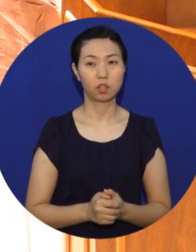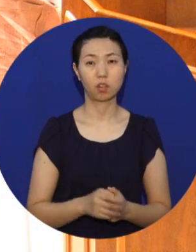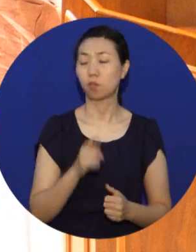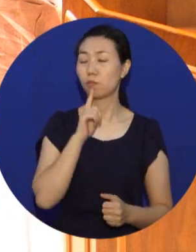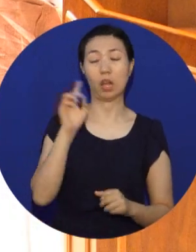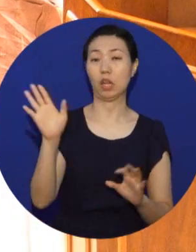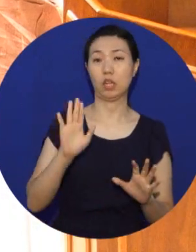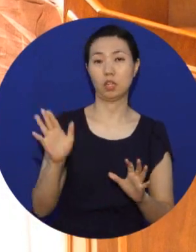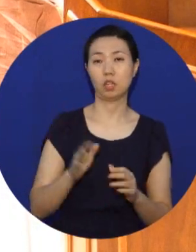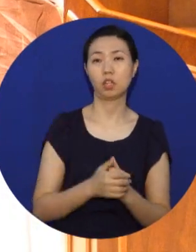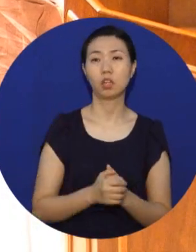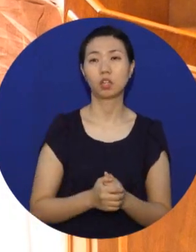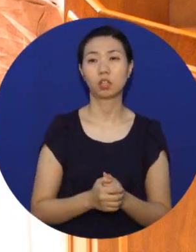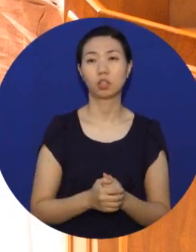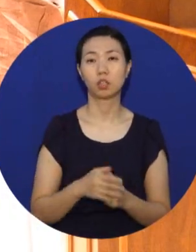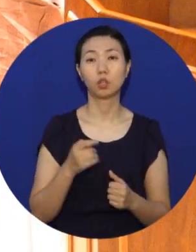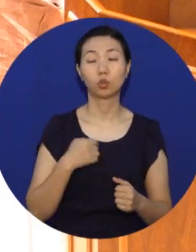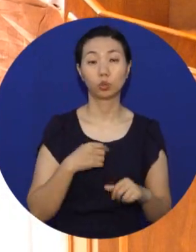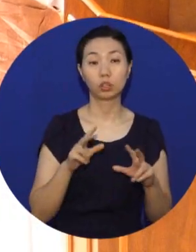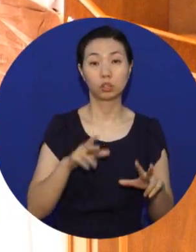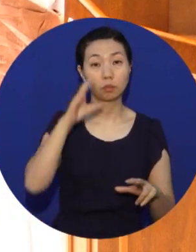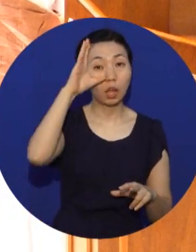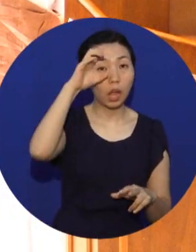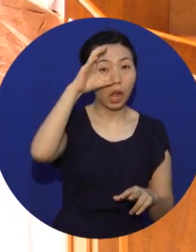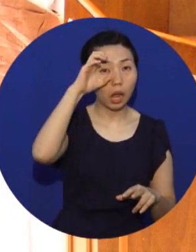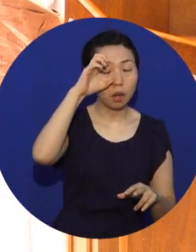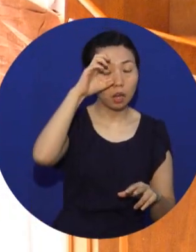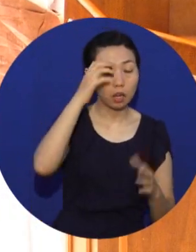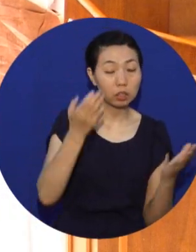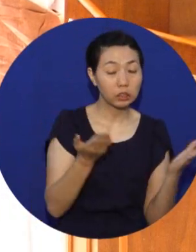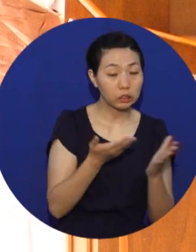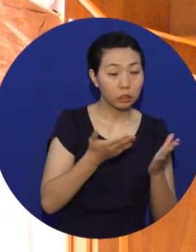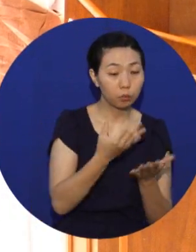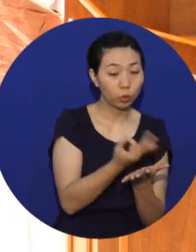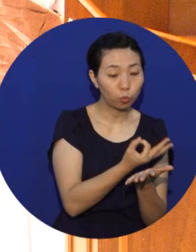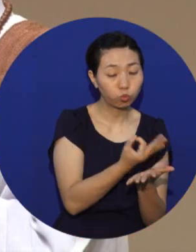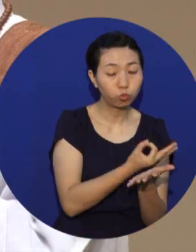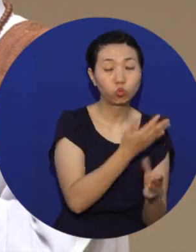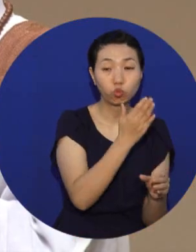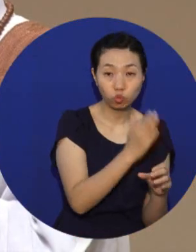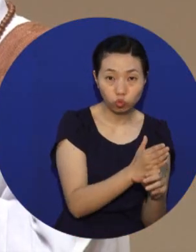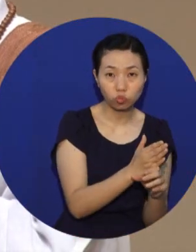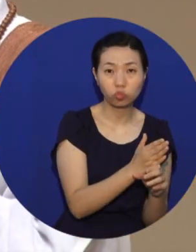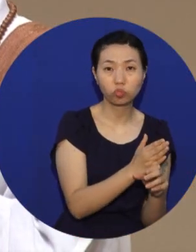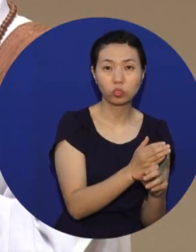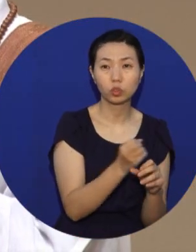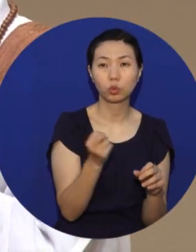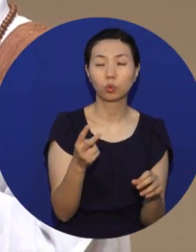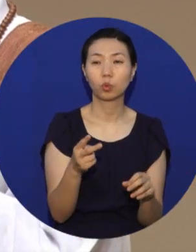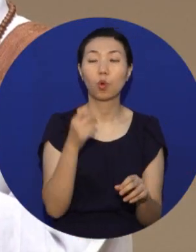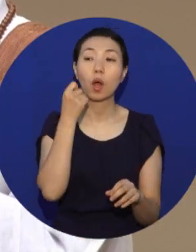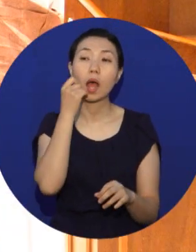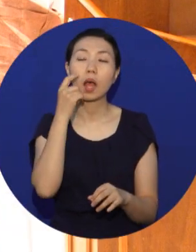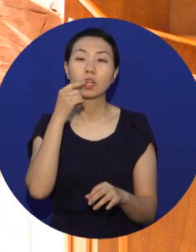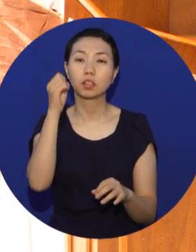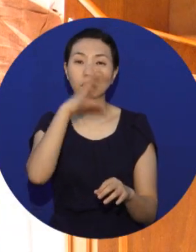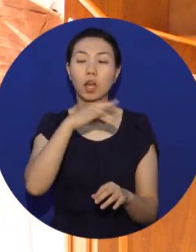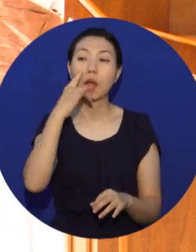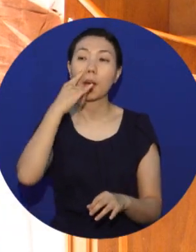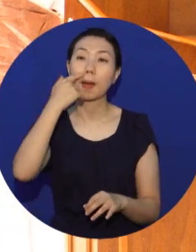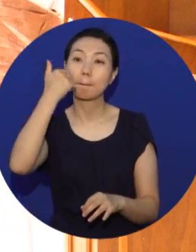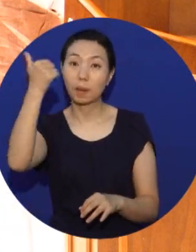제가 지금은 사실 저도 이제 알바를 하면서 생활비를 벌고 있고 네. 이제 조금 아빠한테서 뭐 한